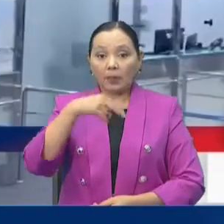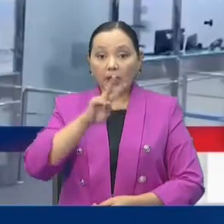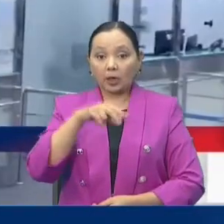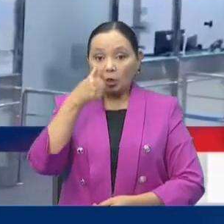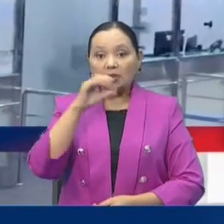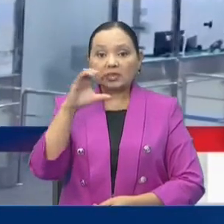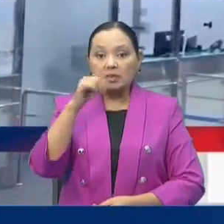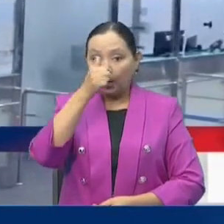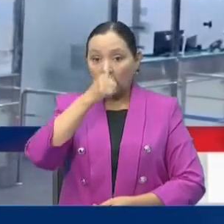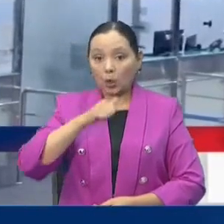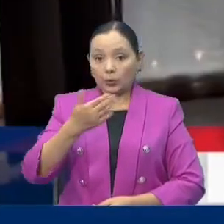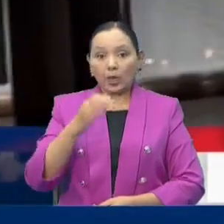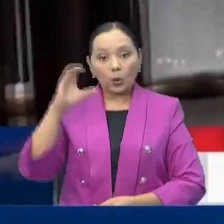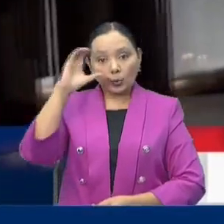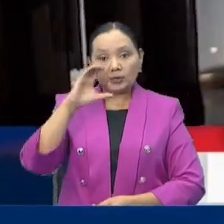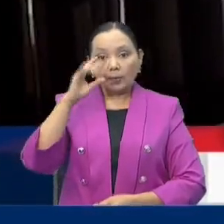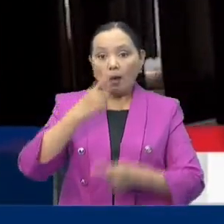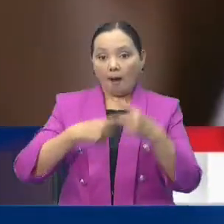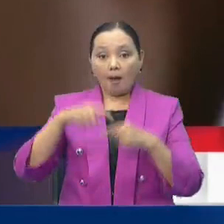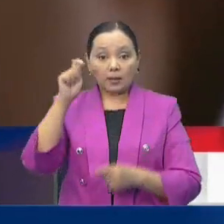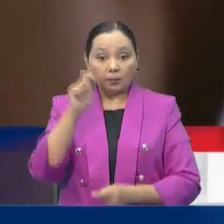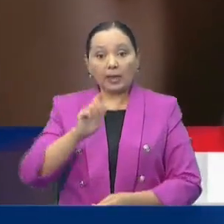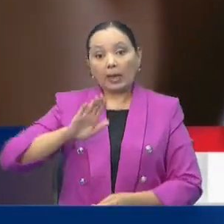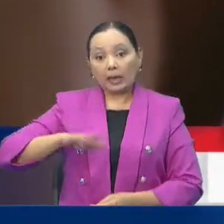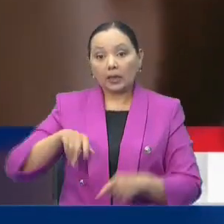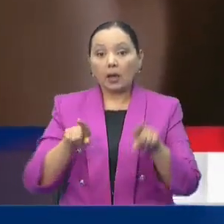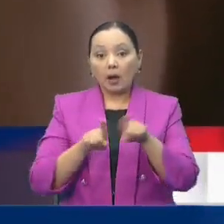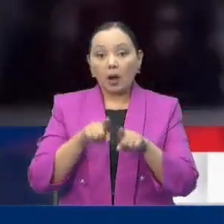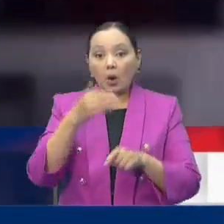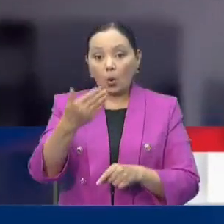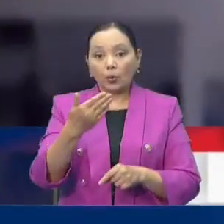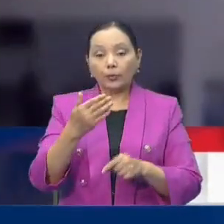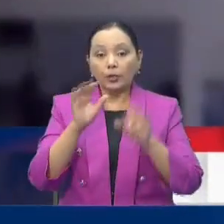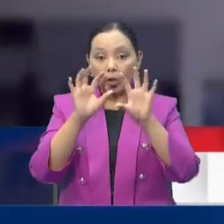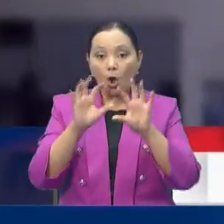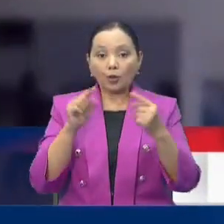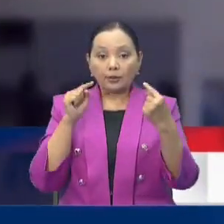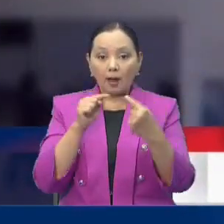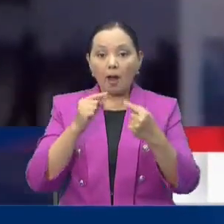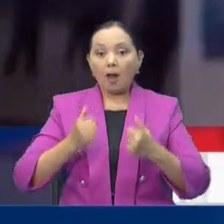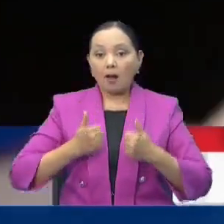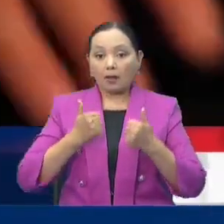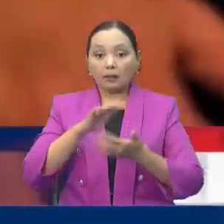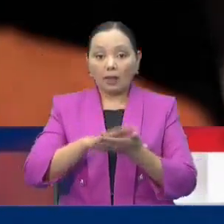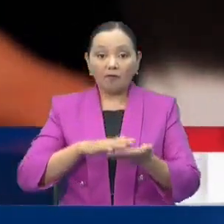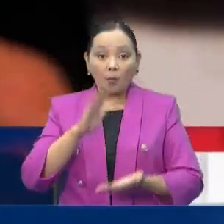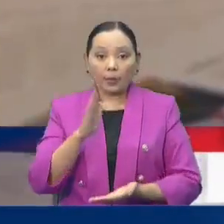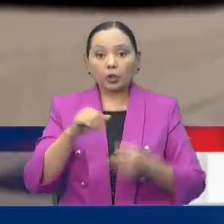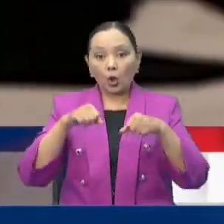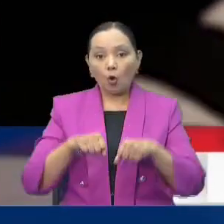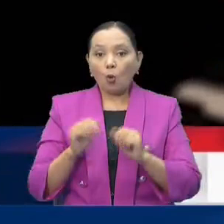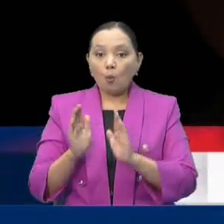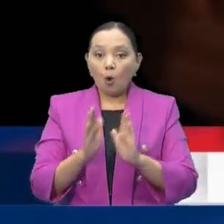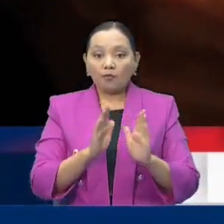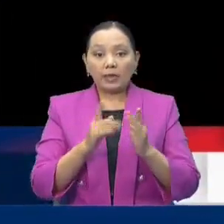yilning sentyabr oyida O'zbekistonga qaytib kelganidan keyin ham u g'ayriqonuniy harakatlarini davom ettiradi. Huquqni